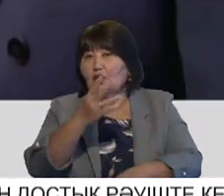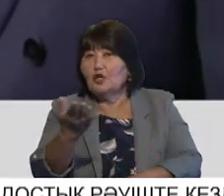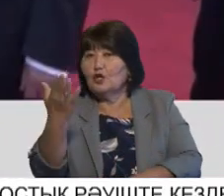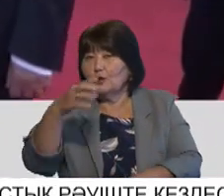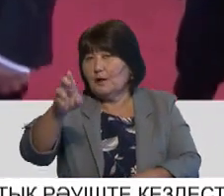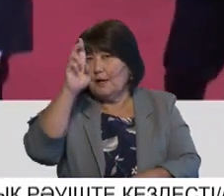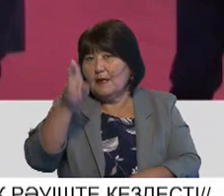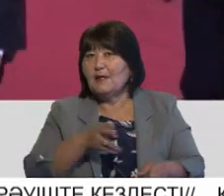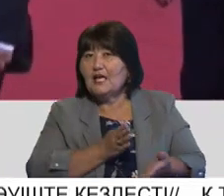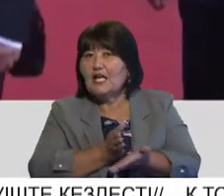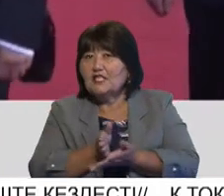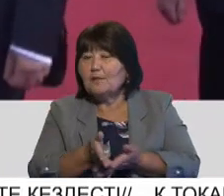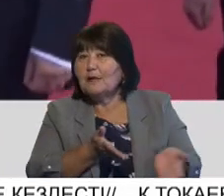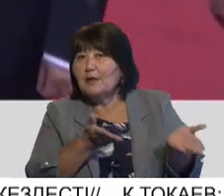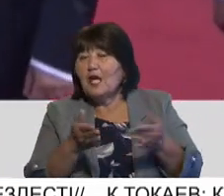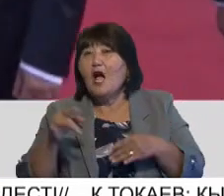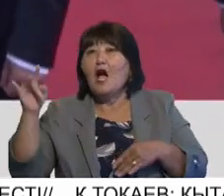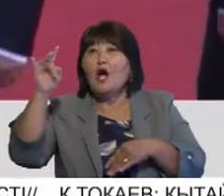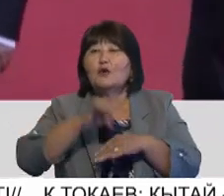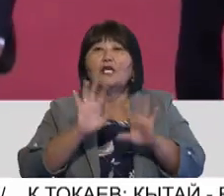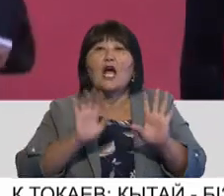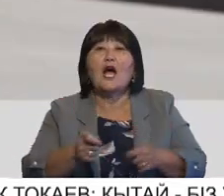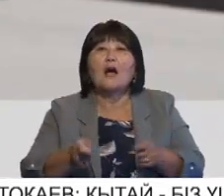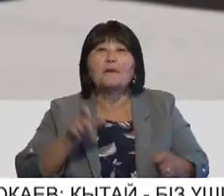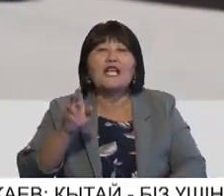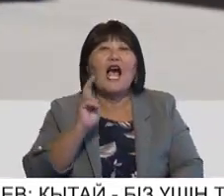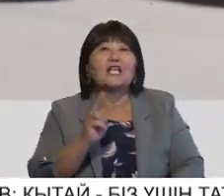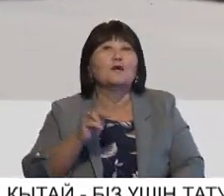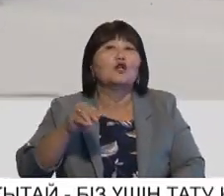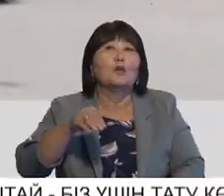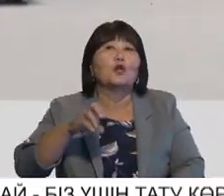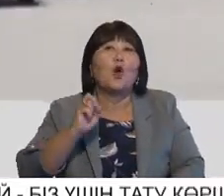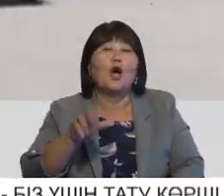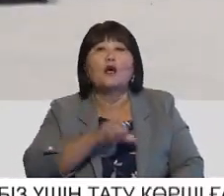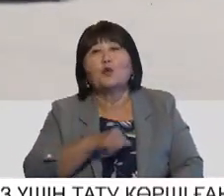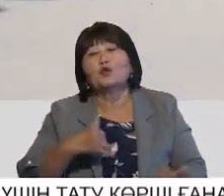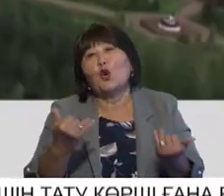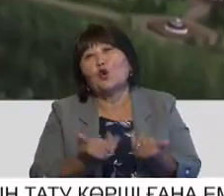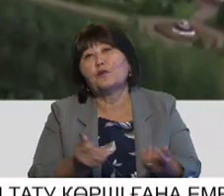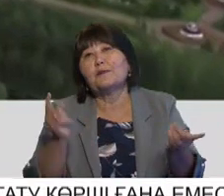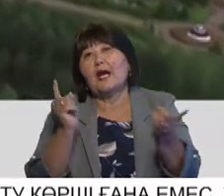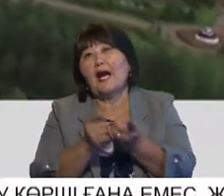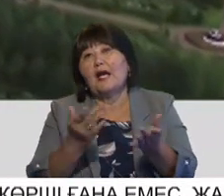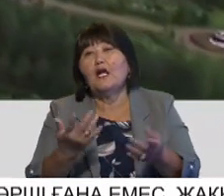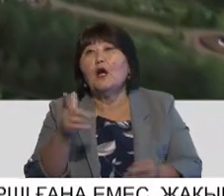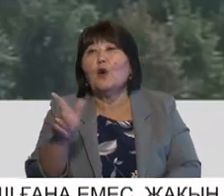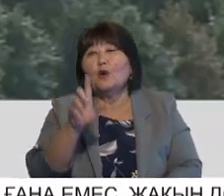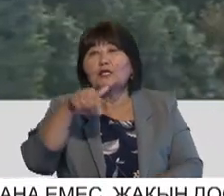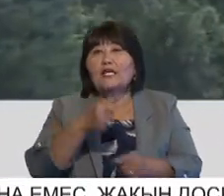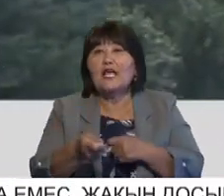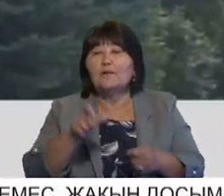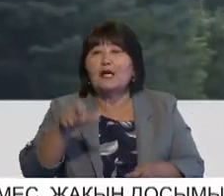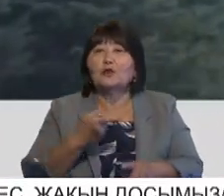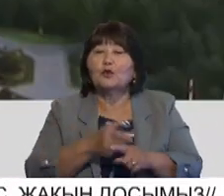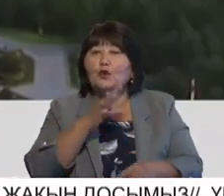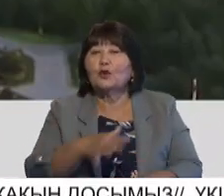елімізге мемлекеттік сапармен келген оны әуежайдан президент Қасым Жомарт Тоқаевтың өзі құрметпен қарсы алған еді. Жалпы қос ел басшысы осы уақытқа